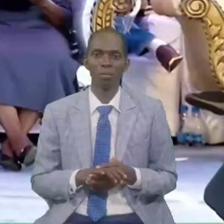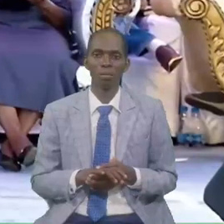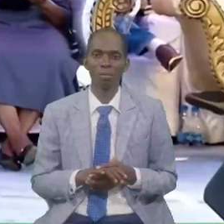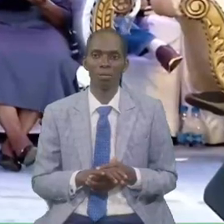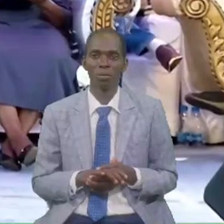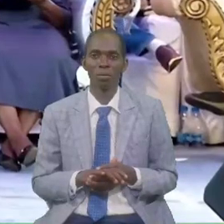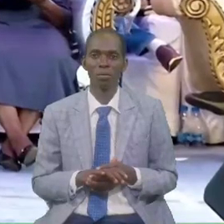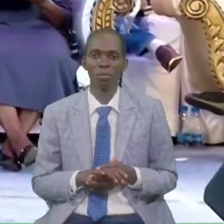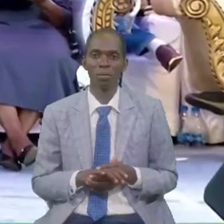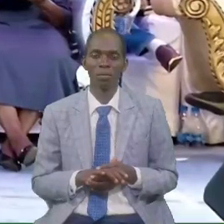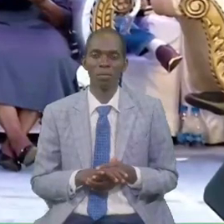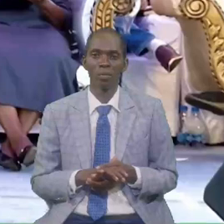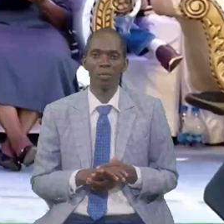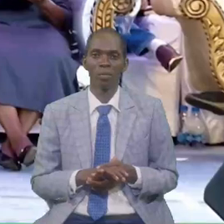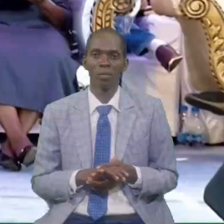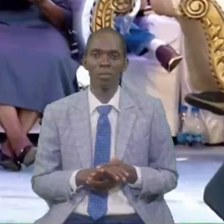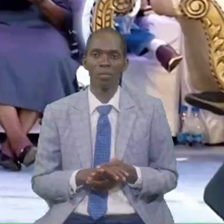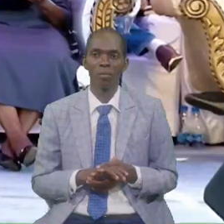J'ai ces épines.